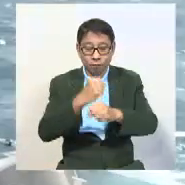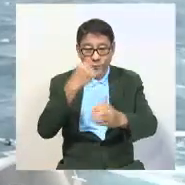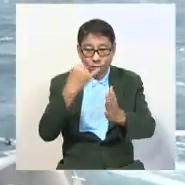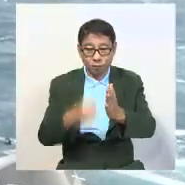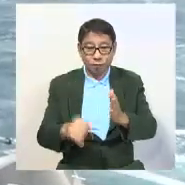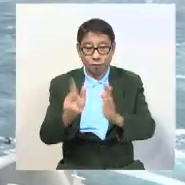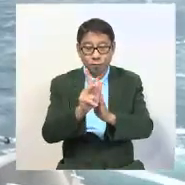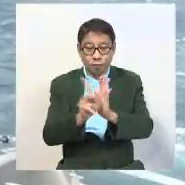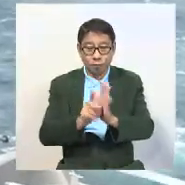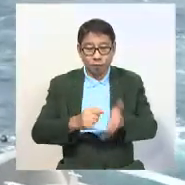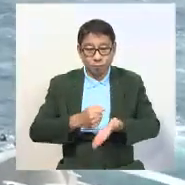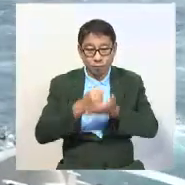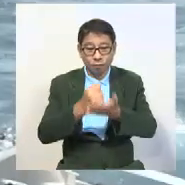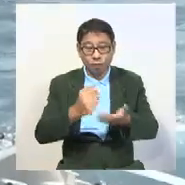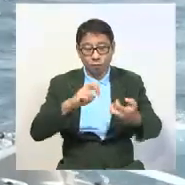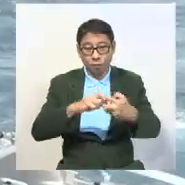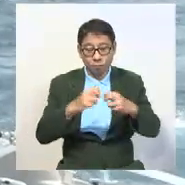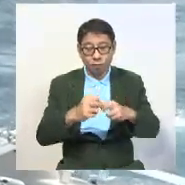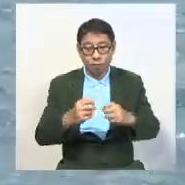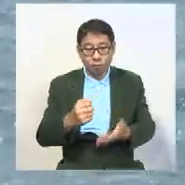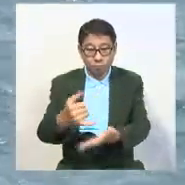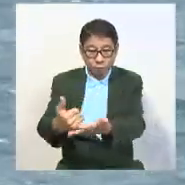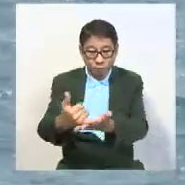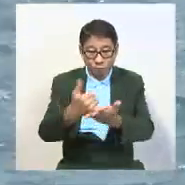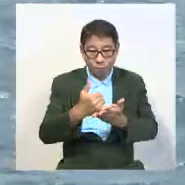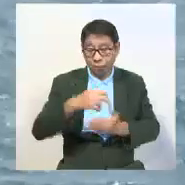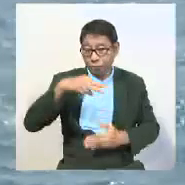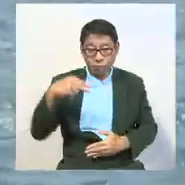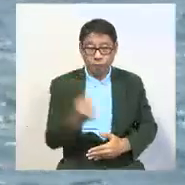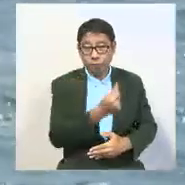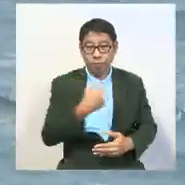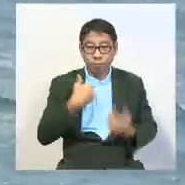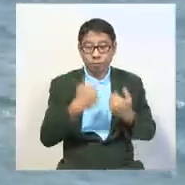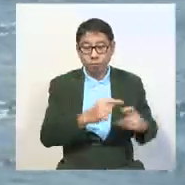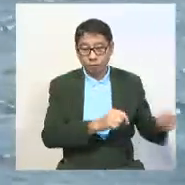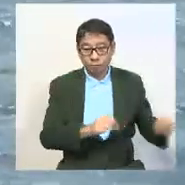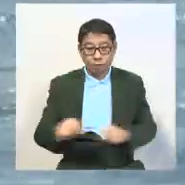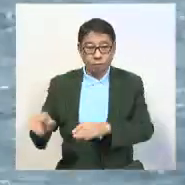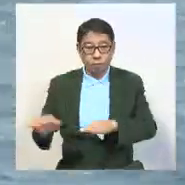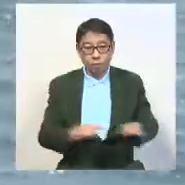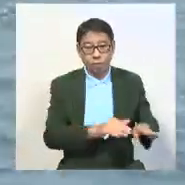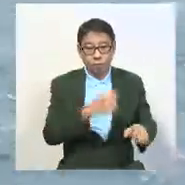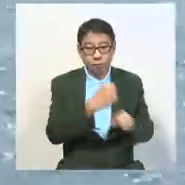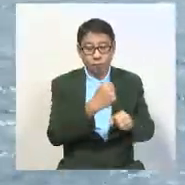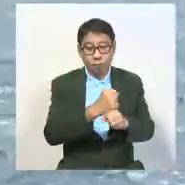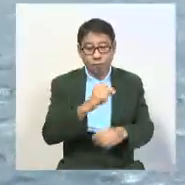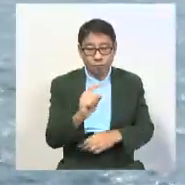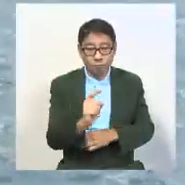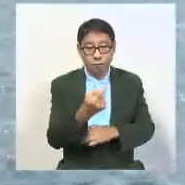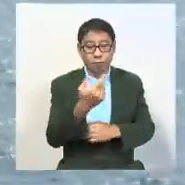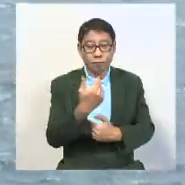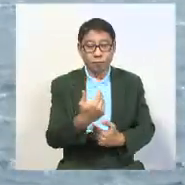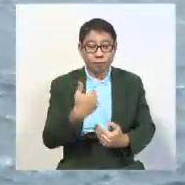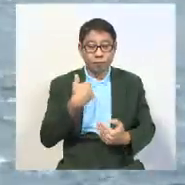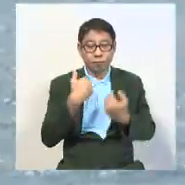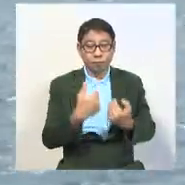ความผิดและการช่วยเหลือผู้ประสบภัยได้อย่างรวดเร็วและมีประสิทธิภาพรวมถึงเป็นการเตรียมความพร้อมสำหรับภารกิจใหม่ของท